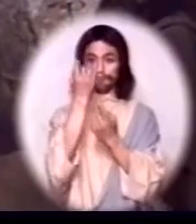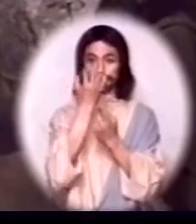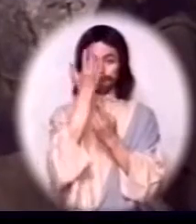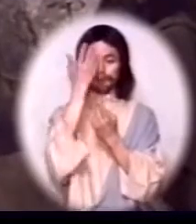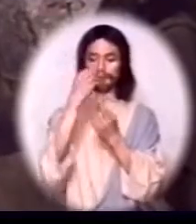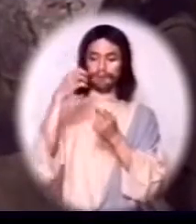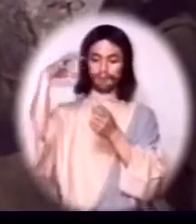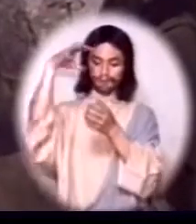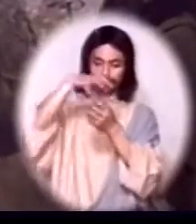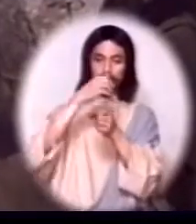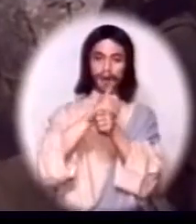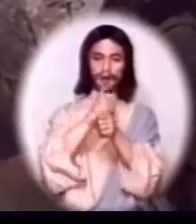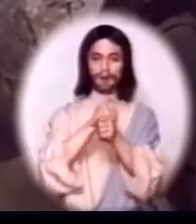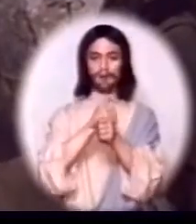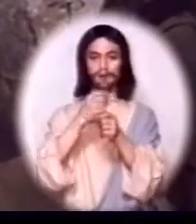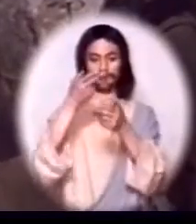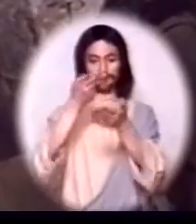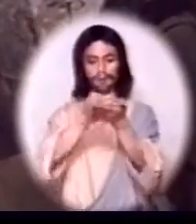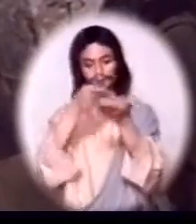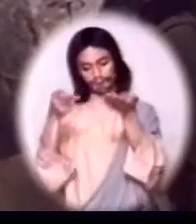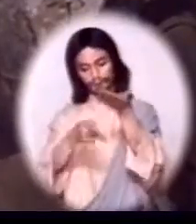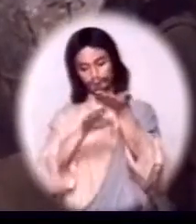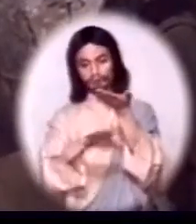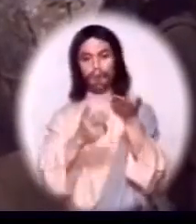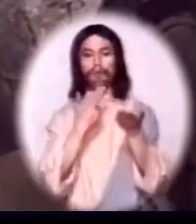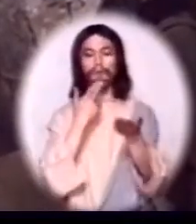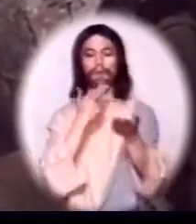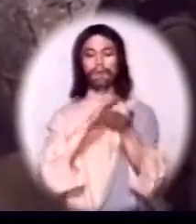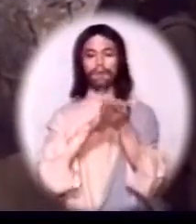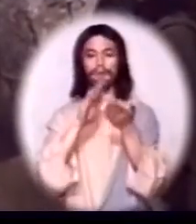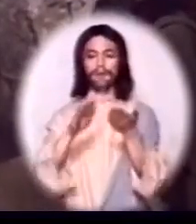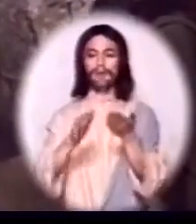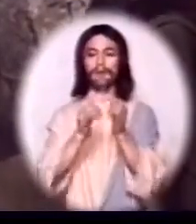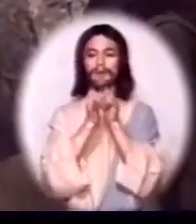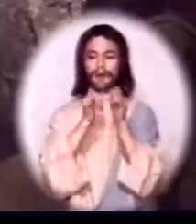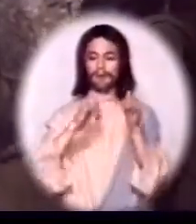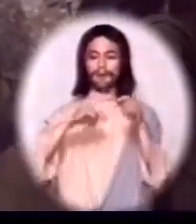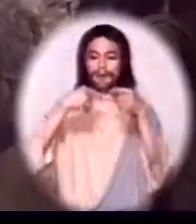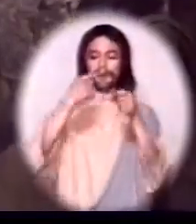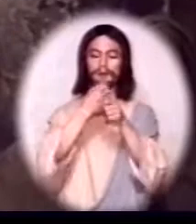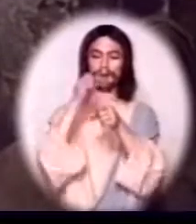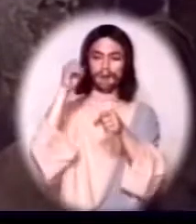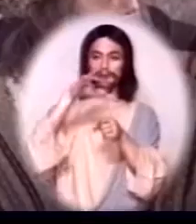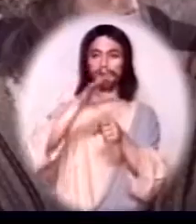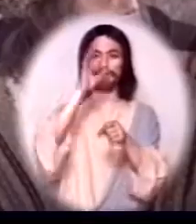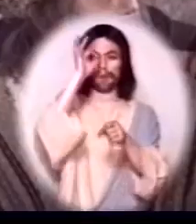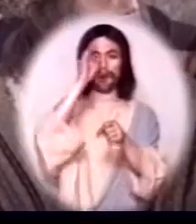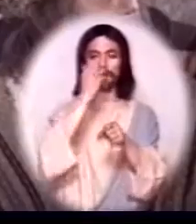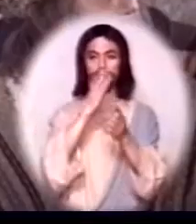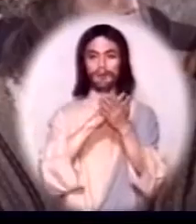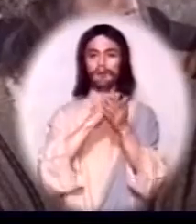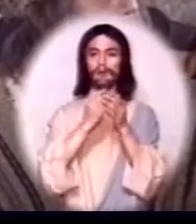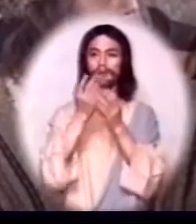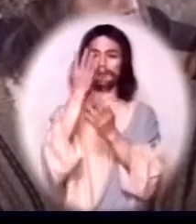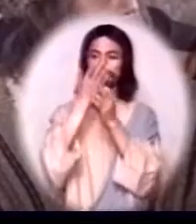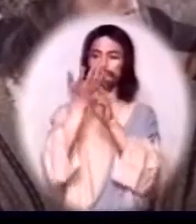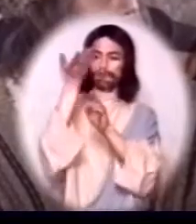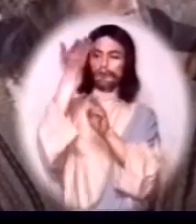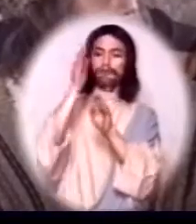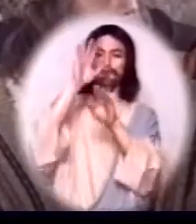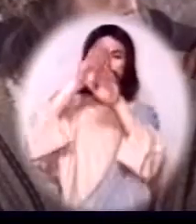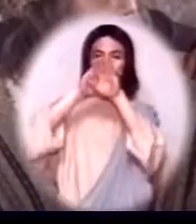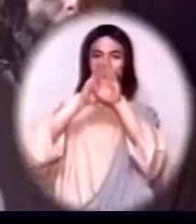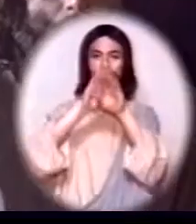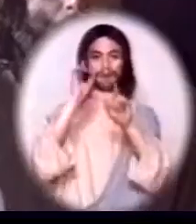등불을 그릇으로 가리거나 침상 밑에 두는 사람은 없다. 도리어 사람들이 들어갈 때 빛을 볼 수 있도록 등불을 선반